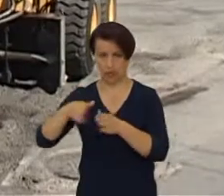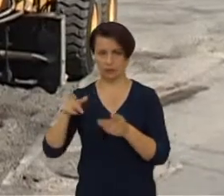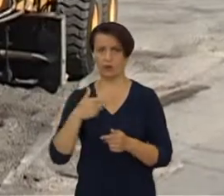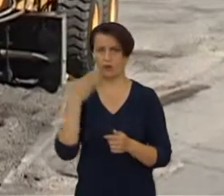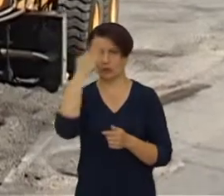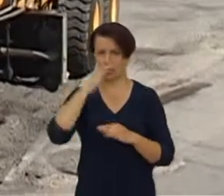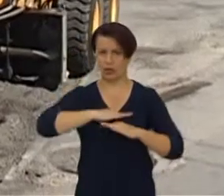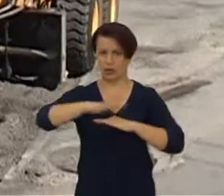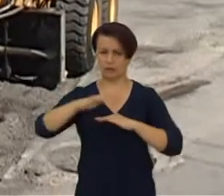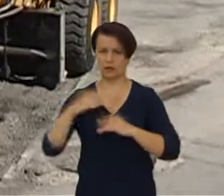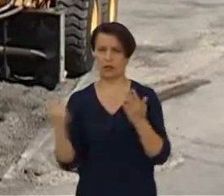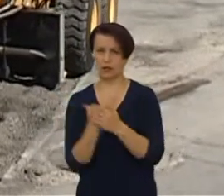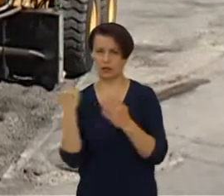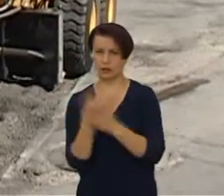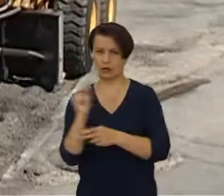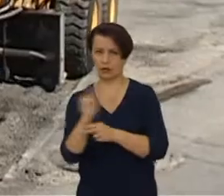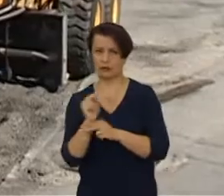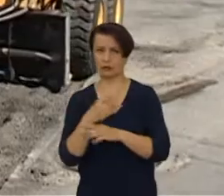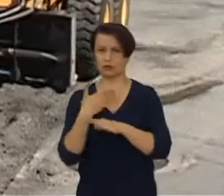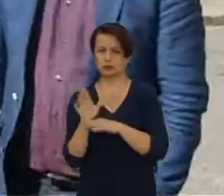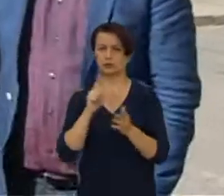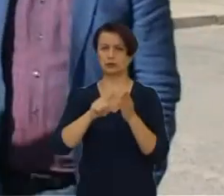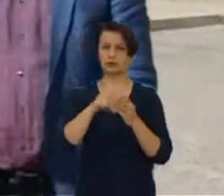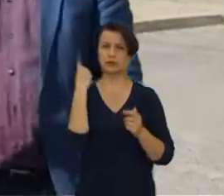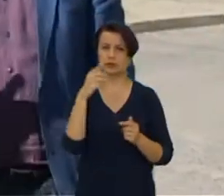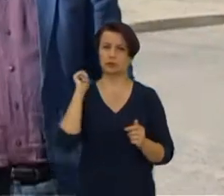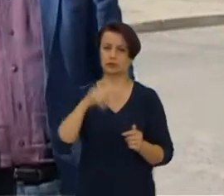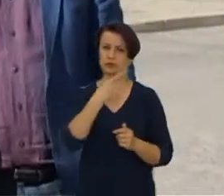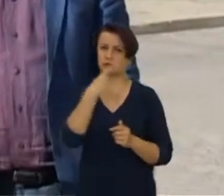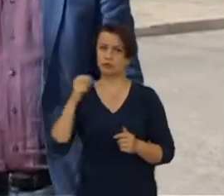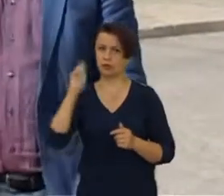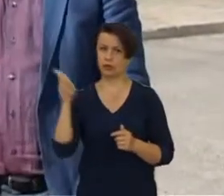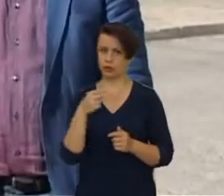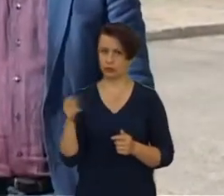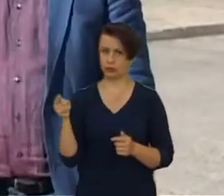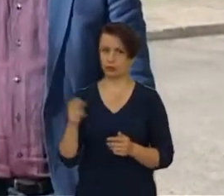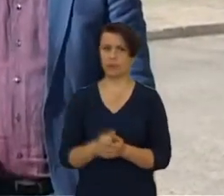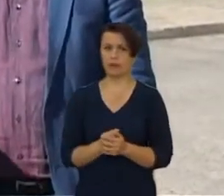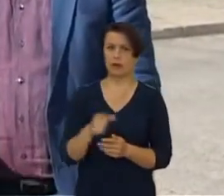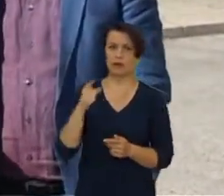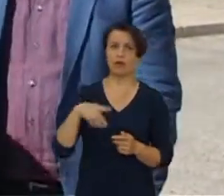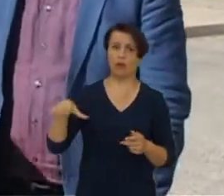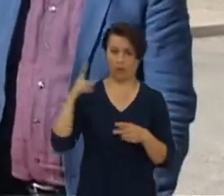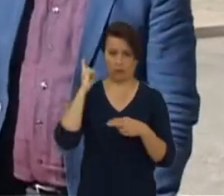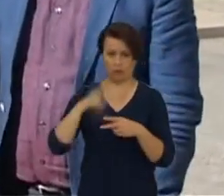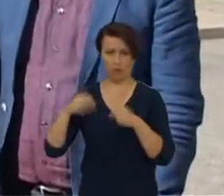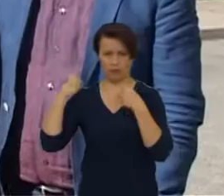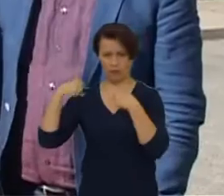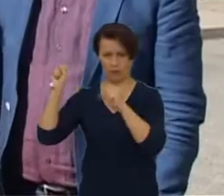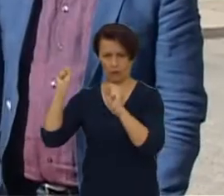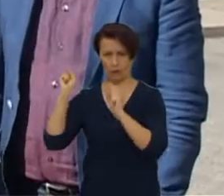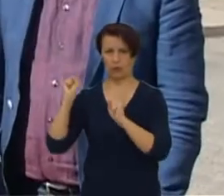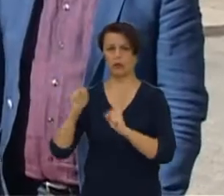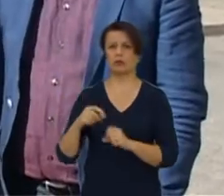ir gatvėms su asfaltbetonio danga dangos atnaujinimo darbams yra skirta 71 100 eurų, o